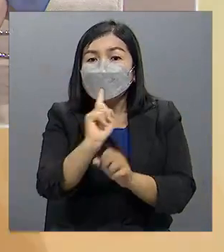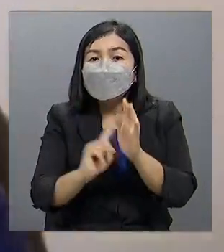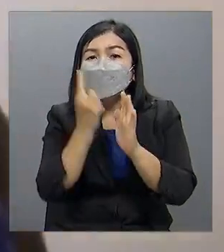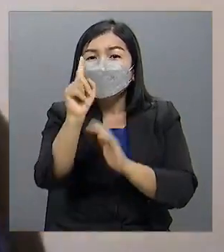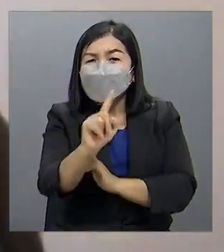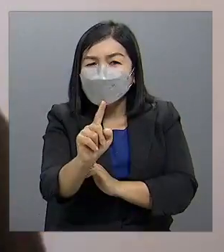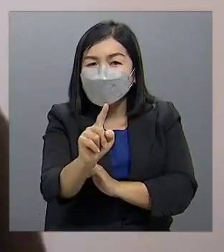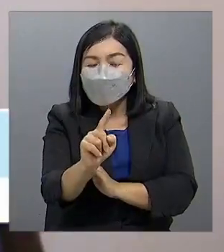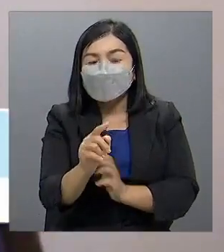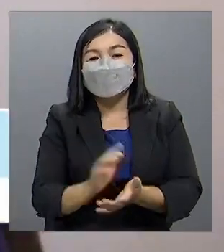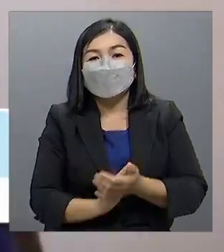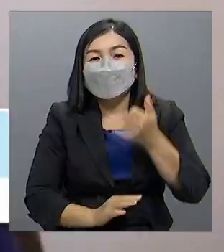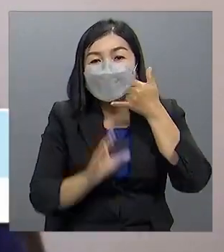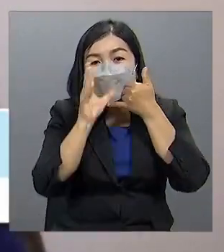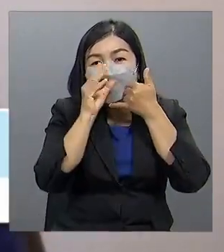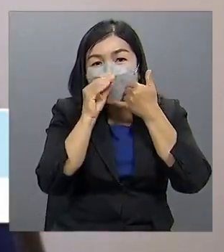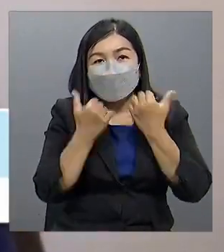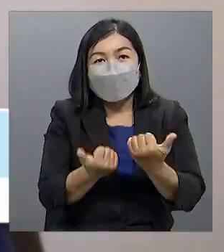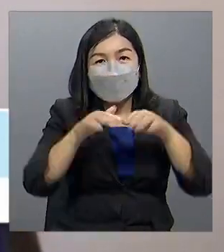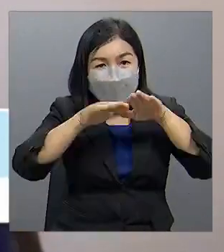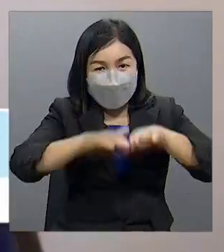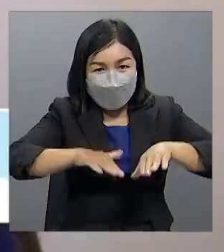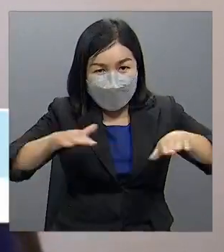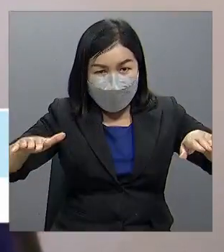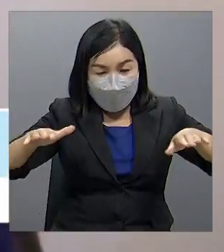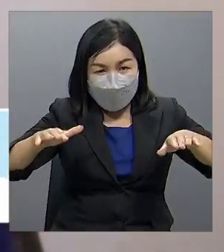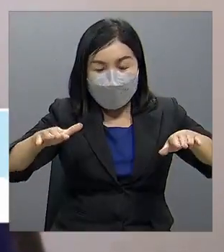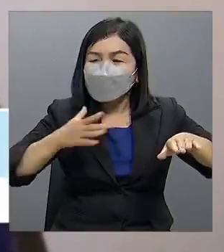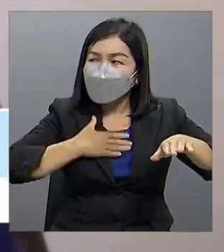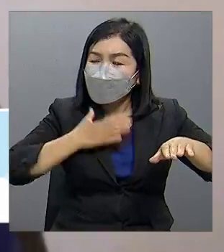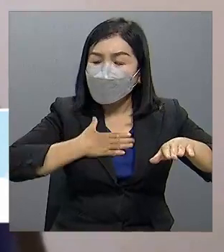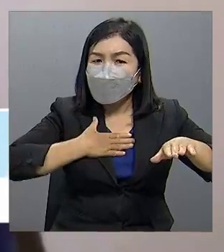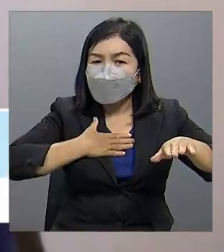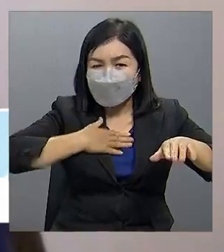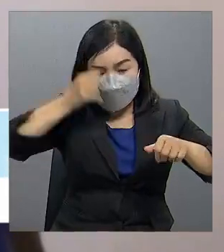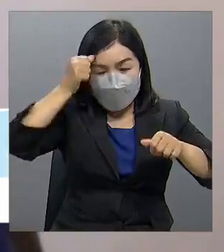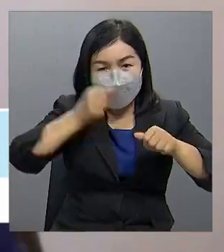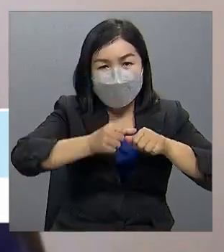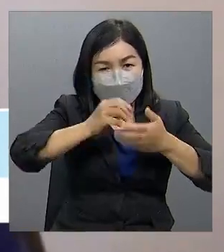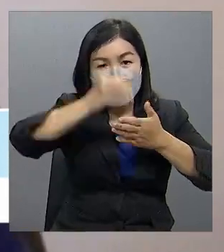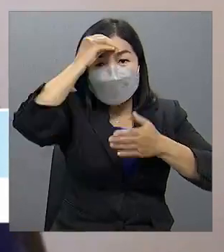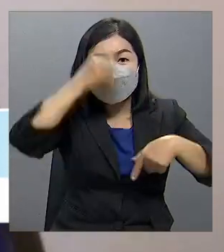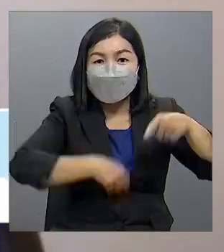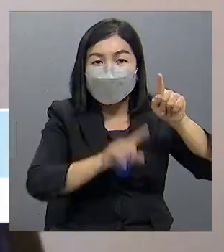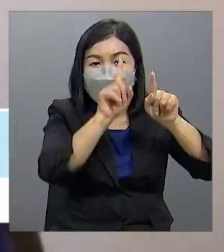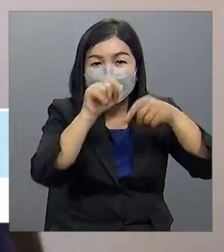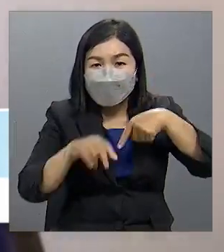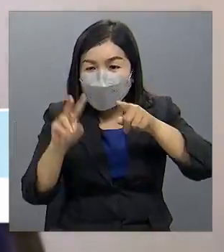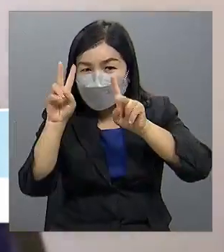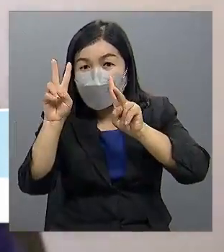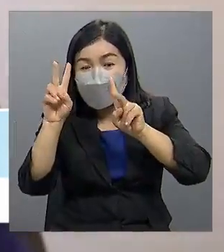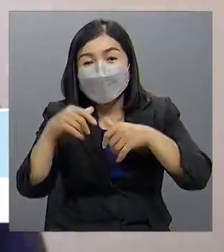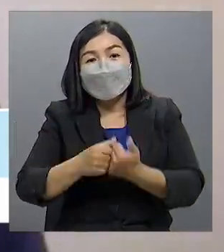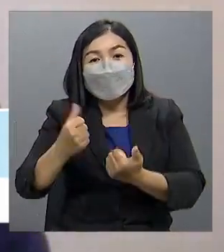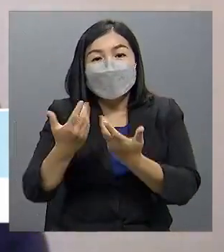ครับก็ตอนเด็กๆนะตอนสมัยที่ผมแบบยังเป็นเด็กเรียนป.1 ป.2 เนี่ยพ่อกับแม่ชอบไปตลา